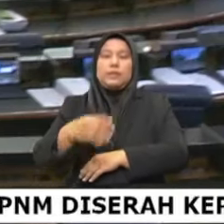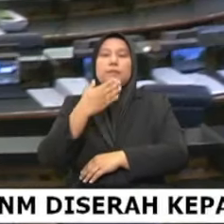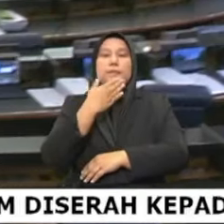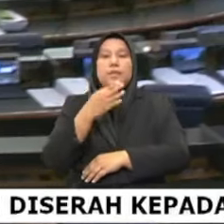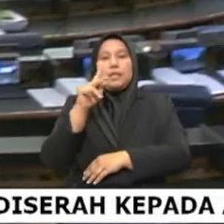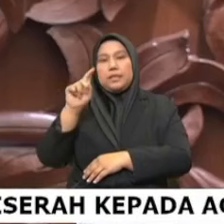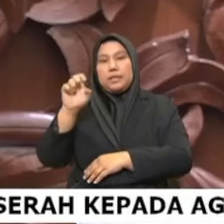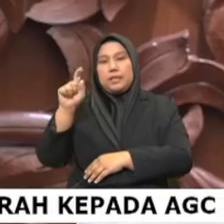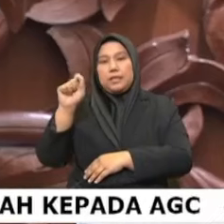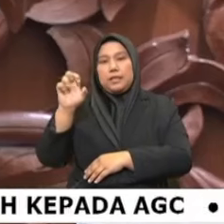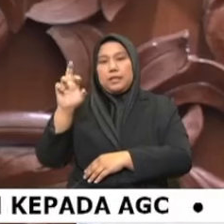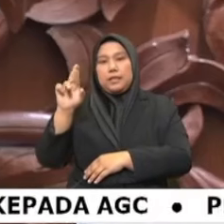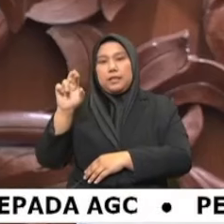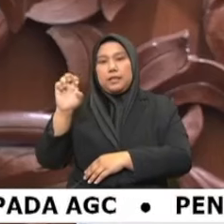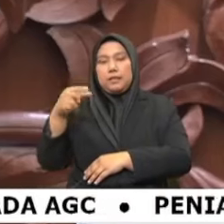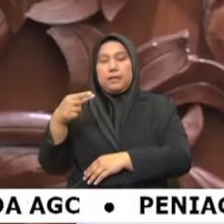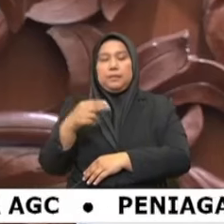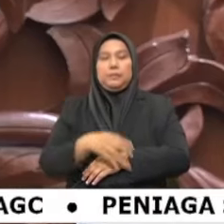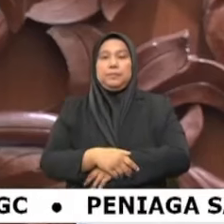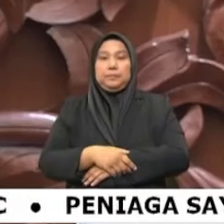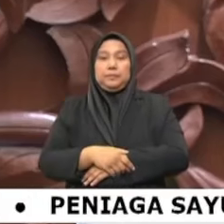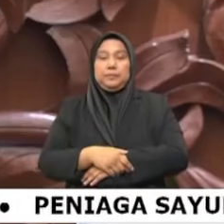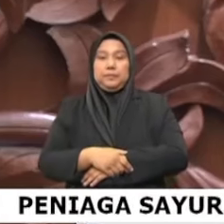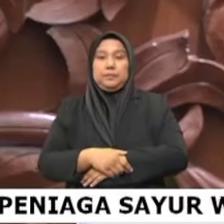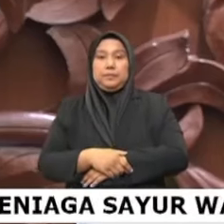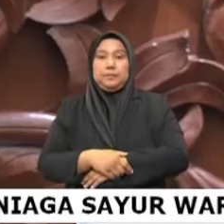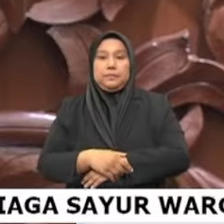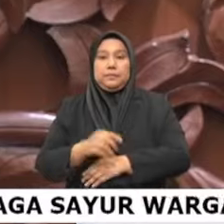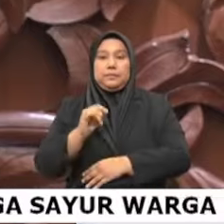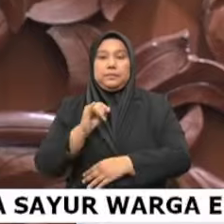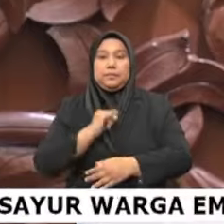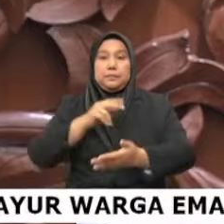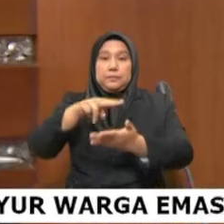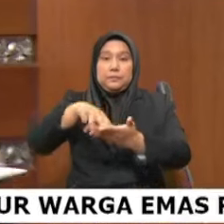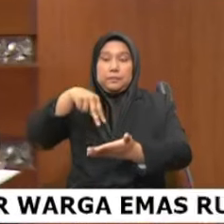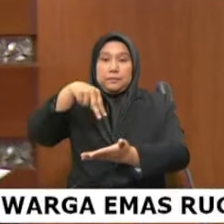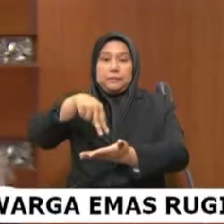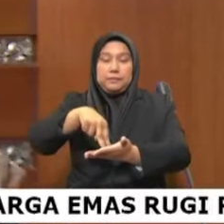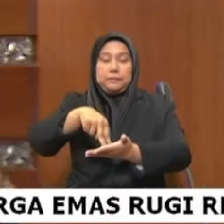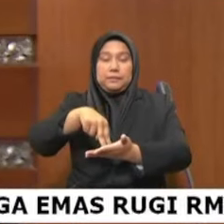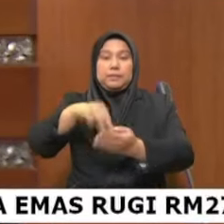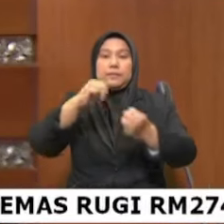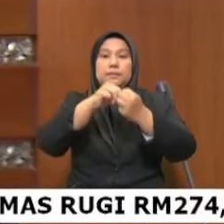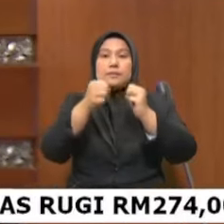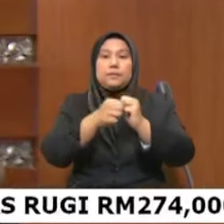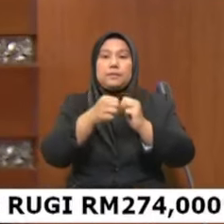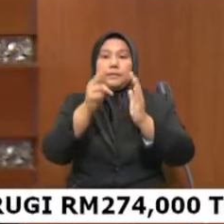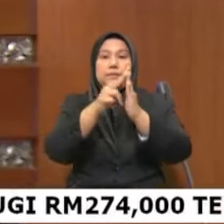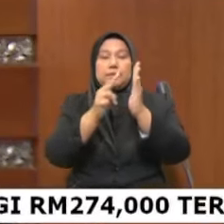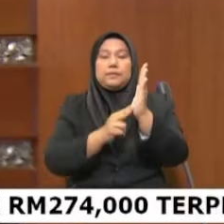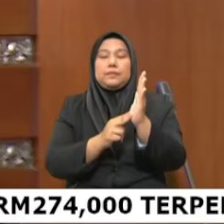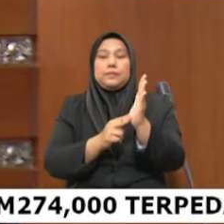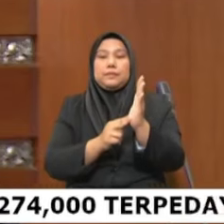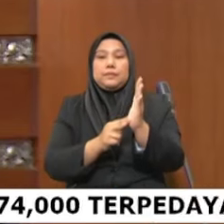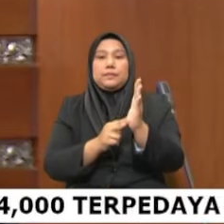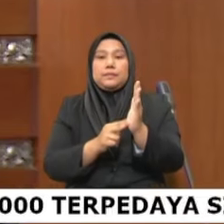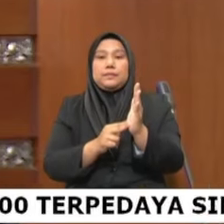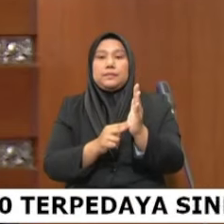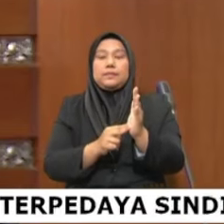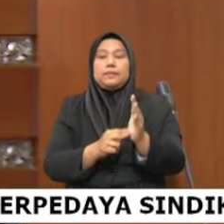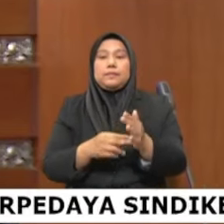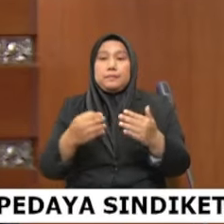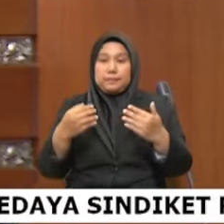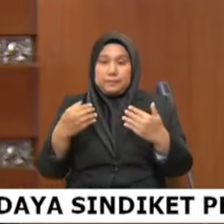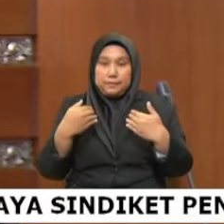Juruto. Tuan Speaker, sebelum saya bangun ni atas isu peraturan, tapi memandangkan ada yang berhormat